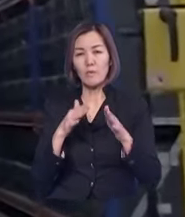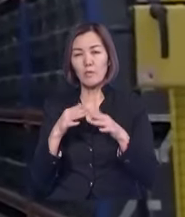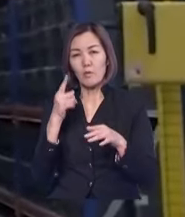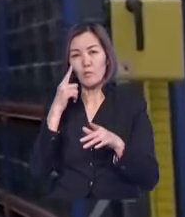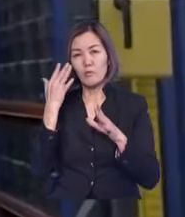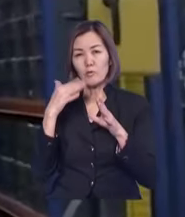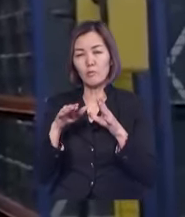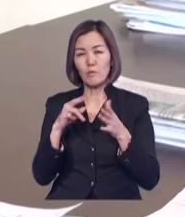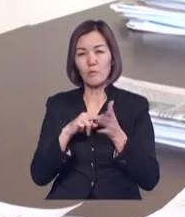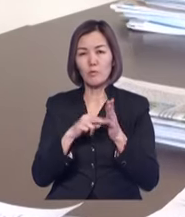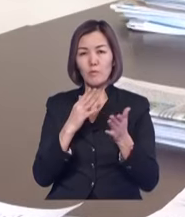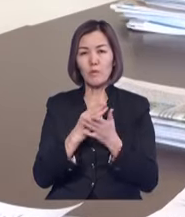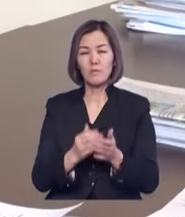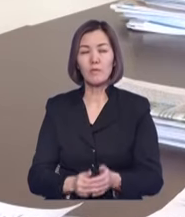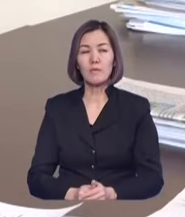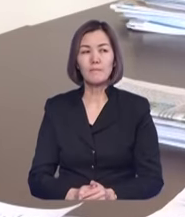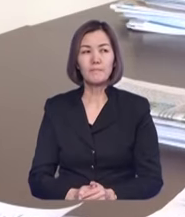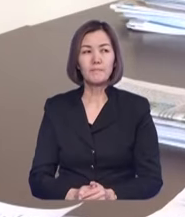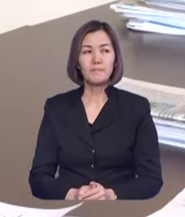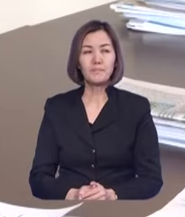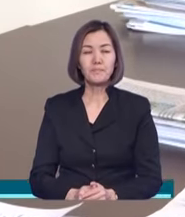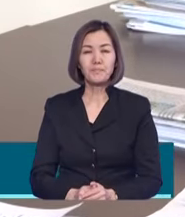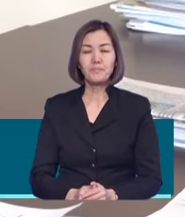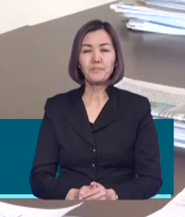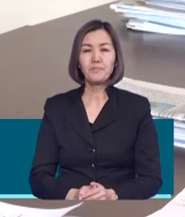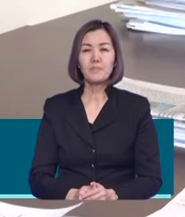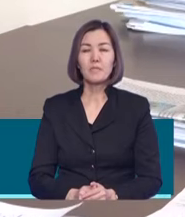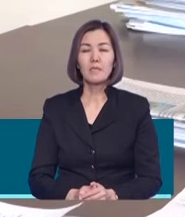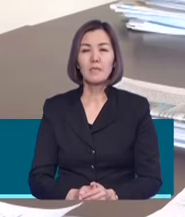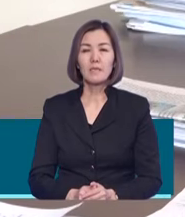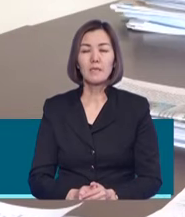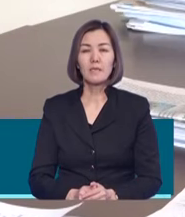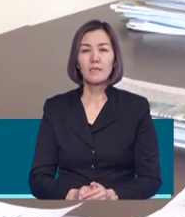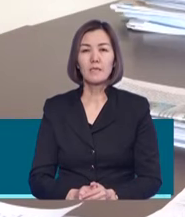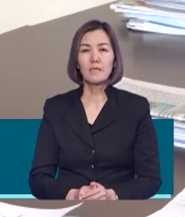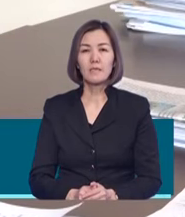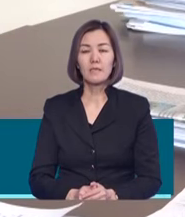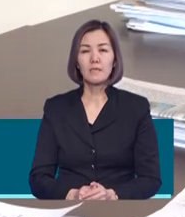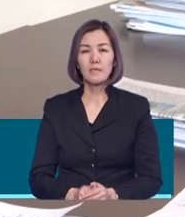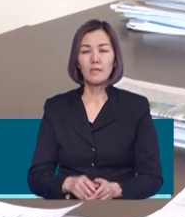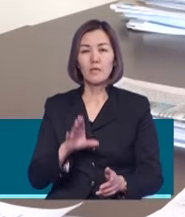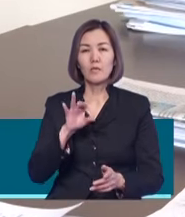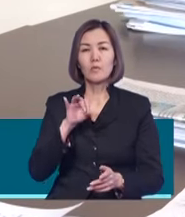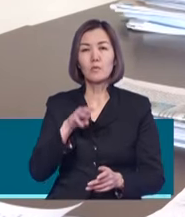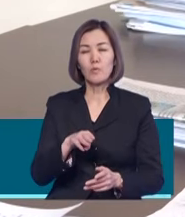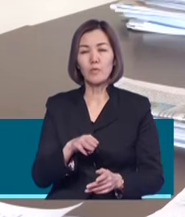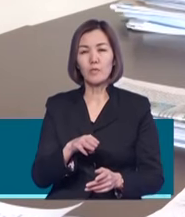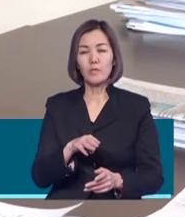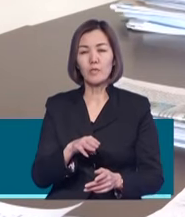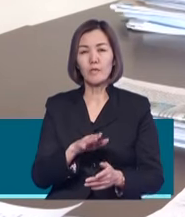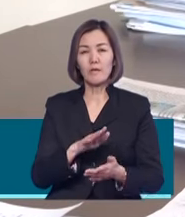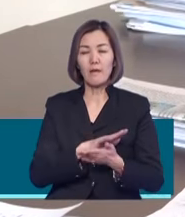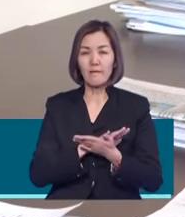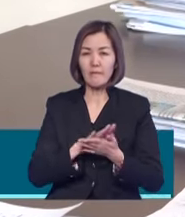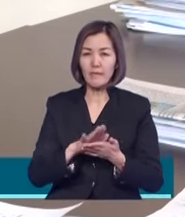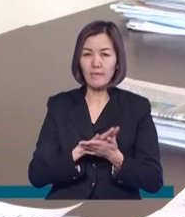жіберуді жоспарлап отыр. Тұқымды дайындап, соның шығымдылығын анықтап, әбден тазалап,